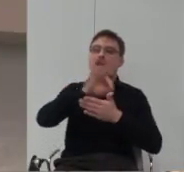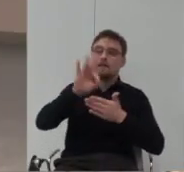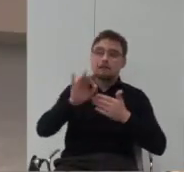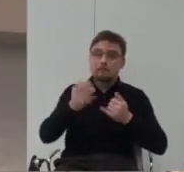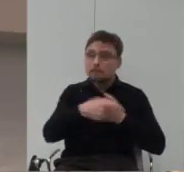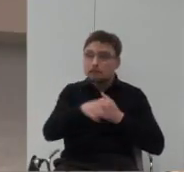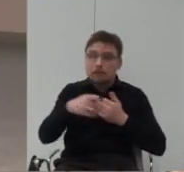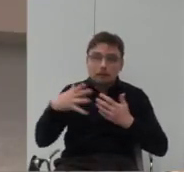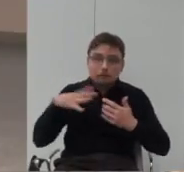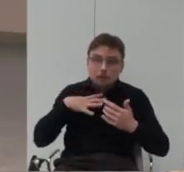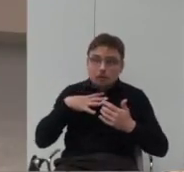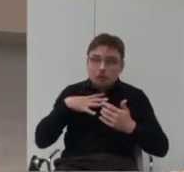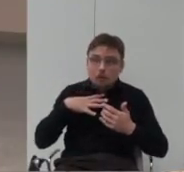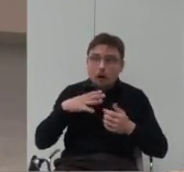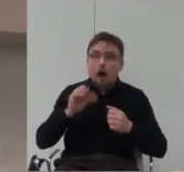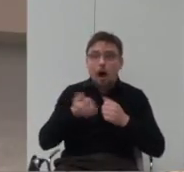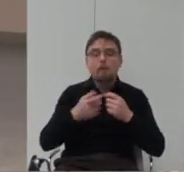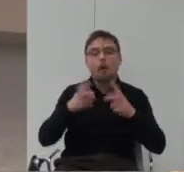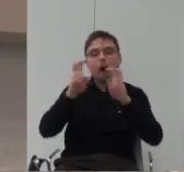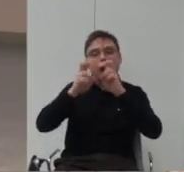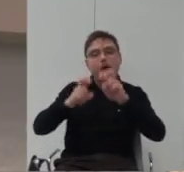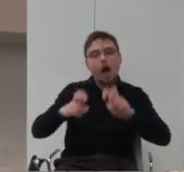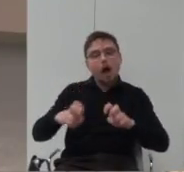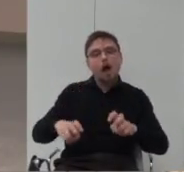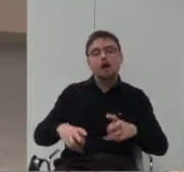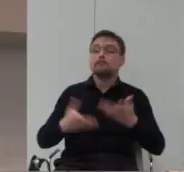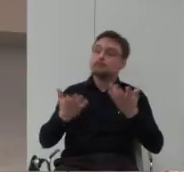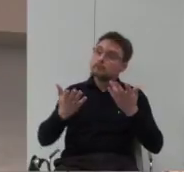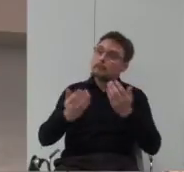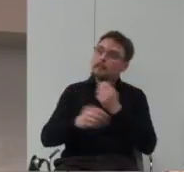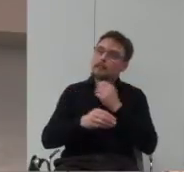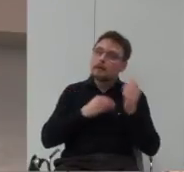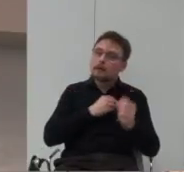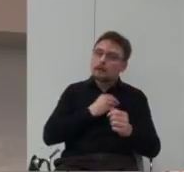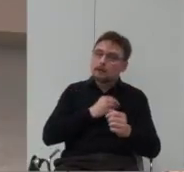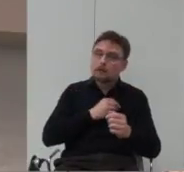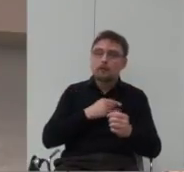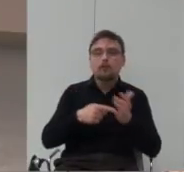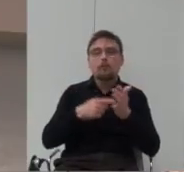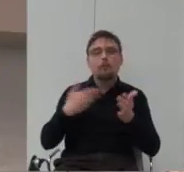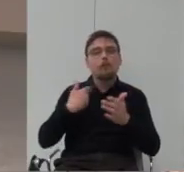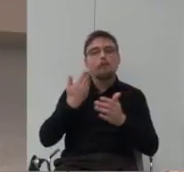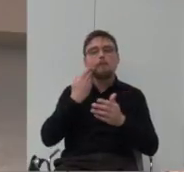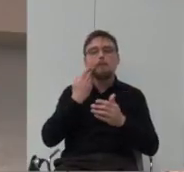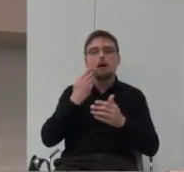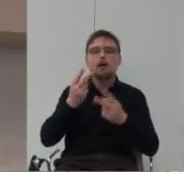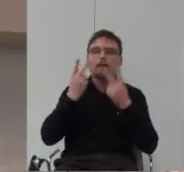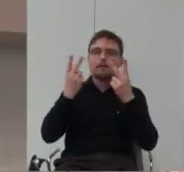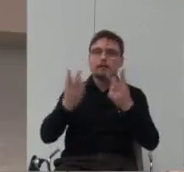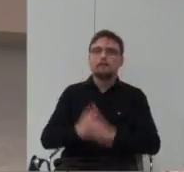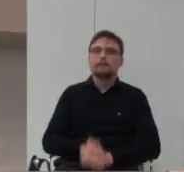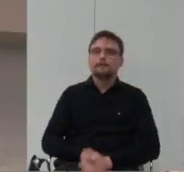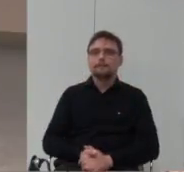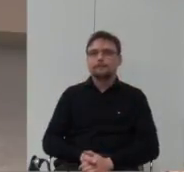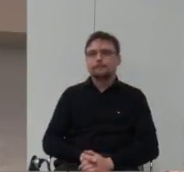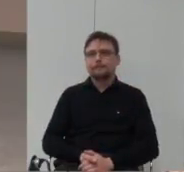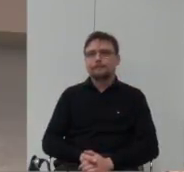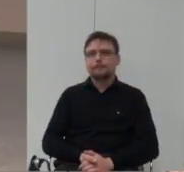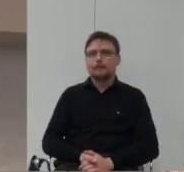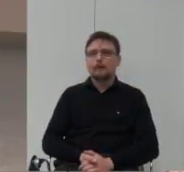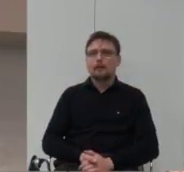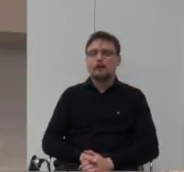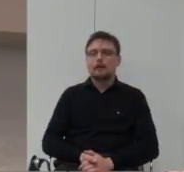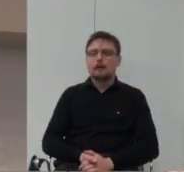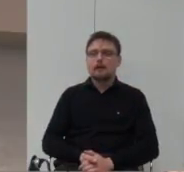mieście. No, to biennale architektury, jeśli ktoś miał okazję być albo studiować to, co się tam działo,